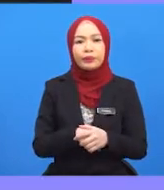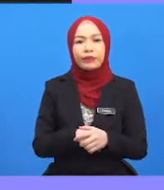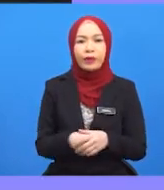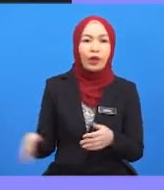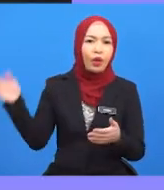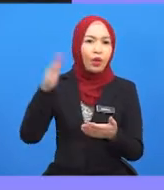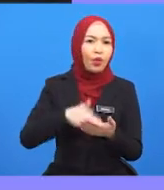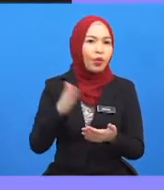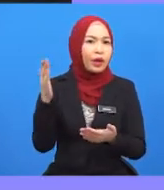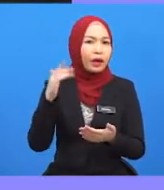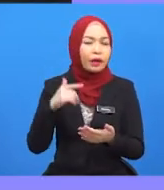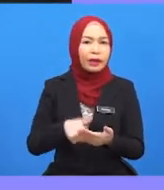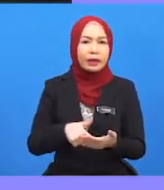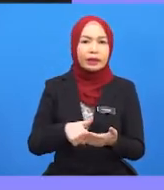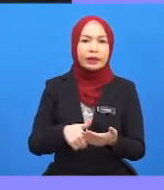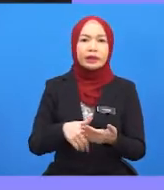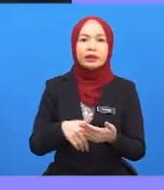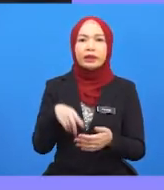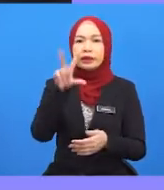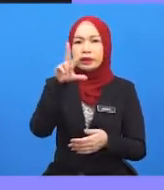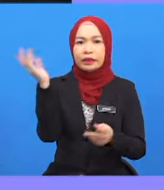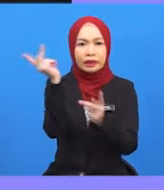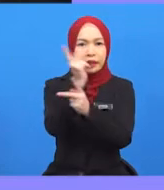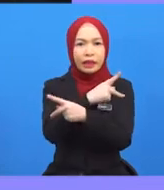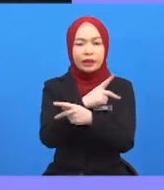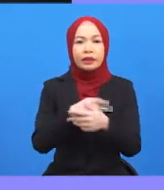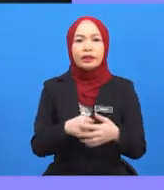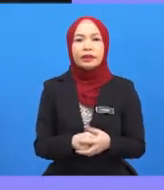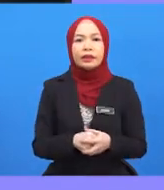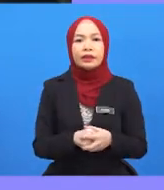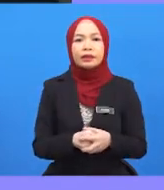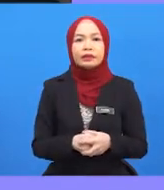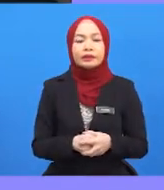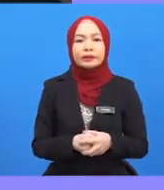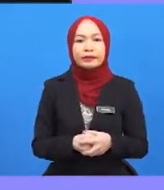Ulang kali ketiga. Dengan sedut natrium hidroksida menggunakan pipet,